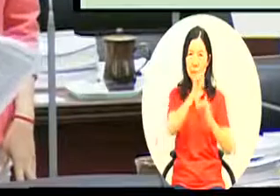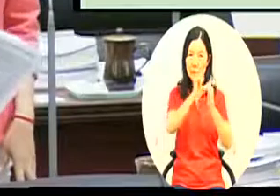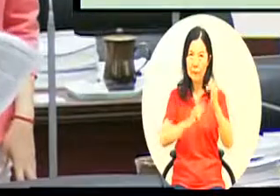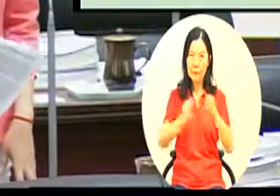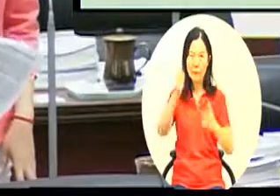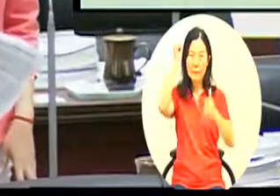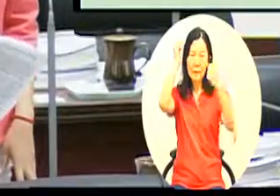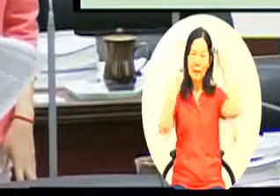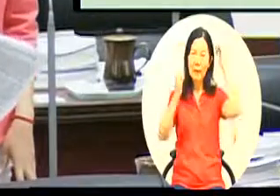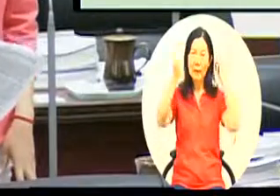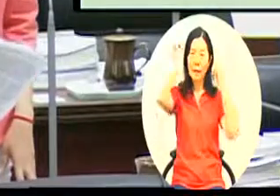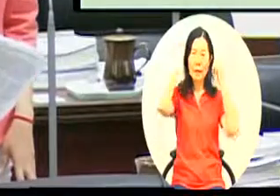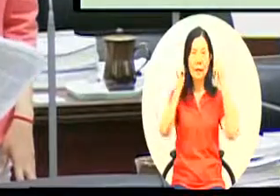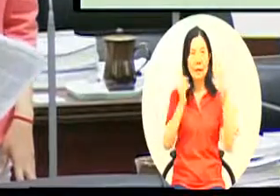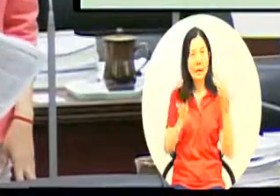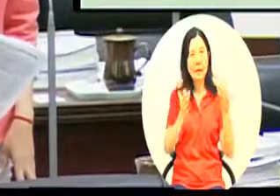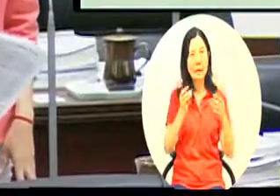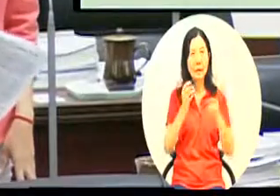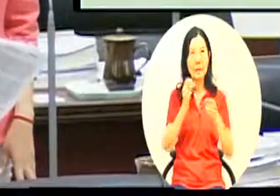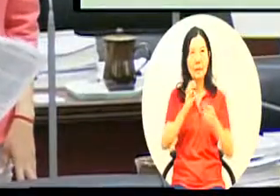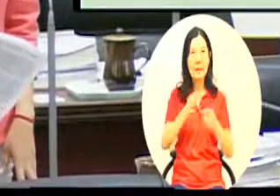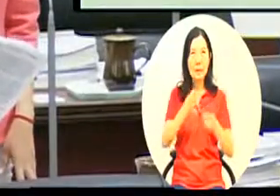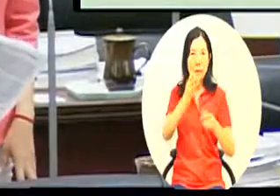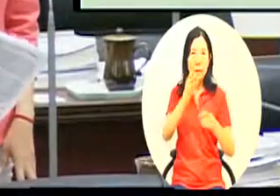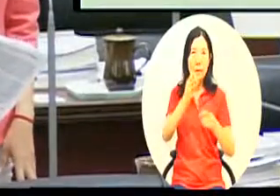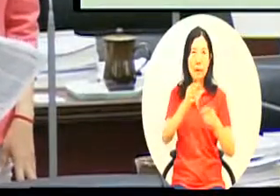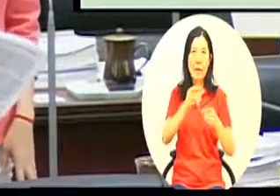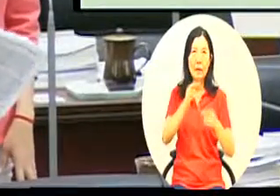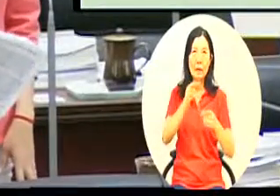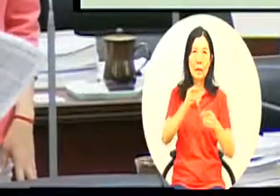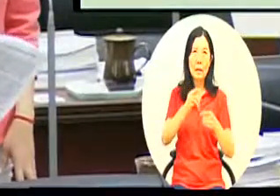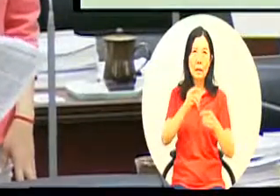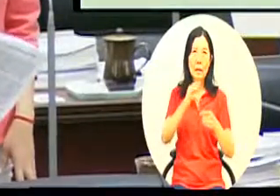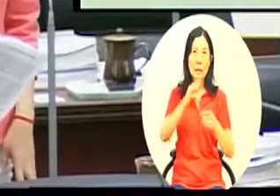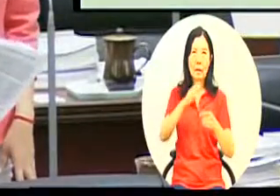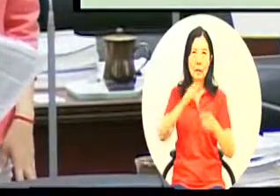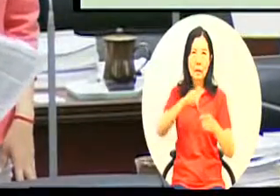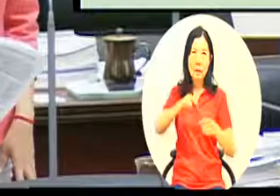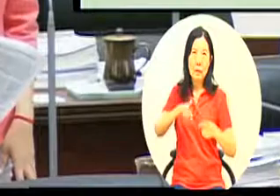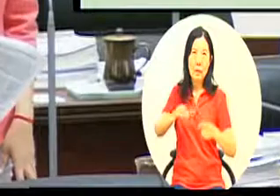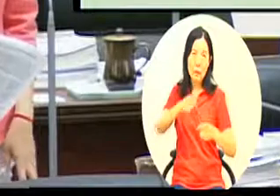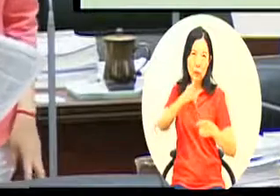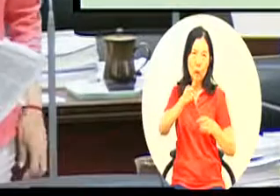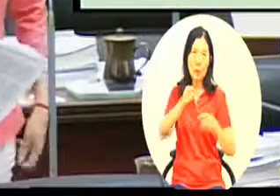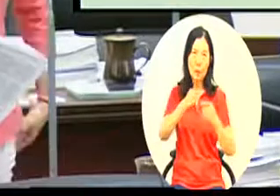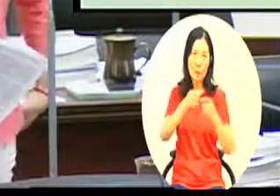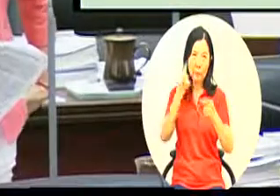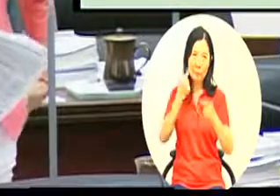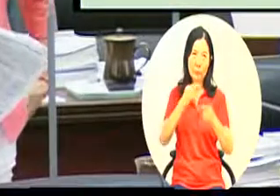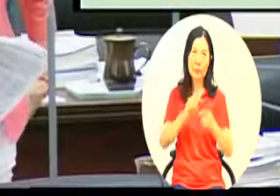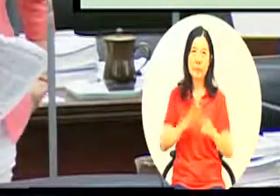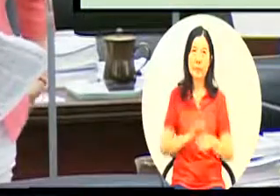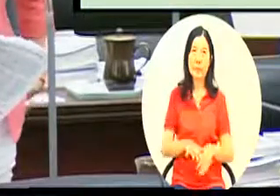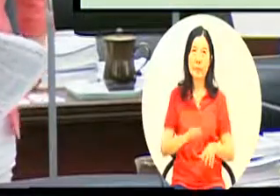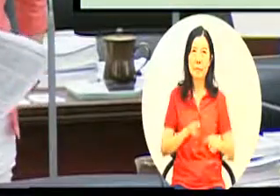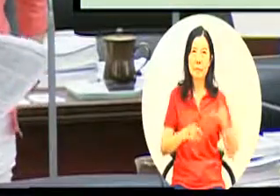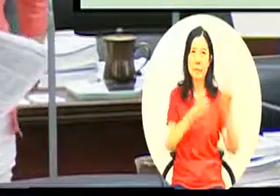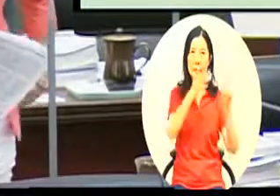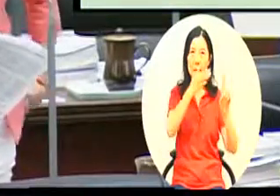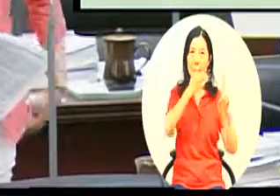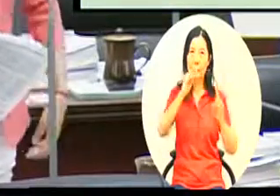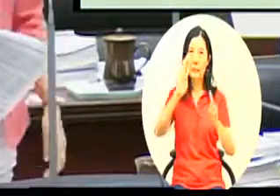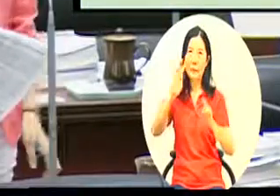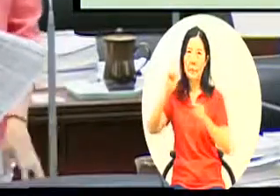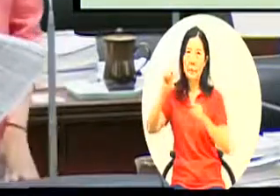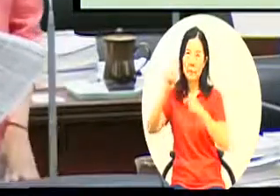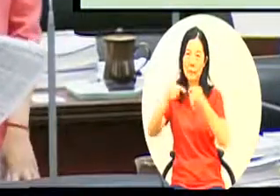呢约可到400年至6500年。那我们是在1941年呢由日本人来发